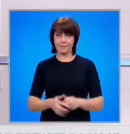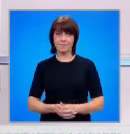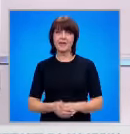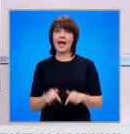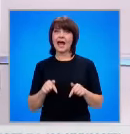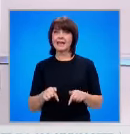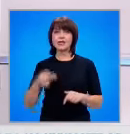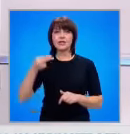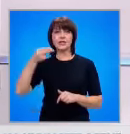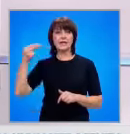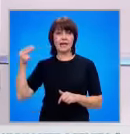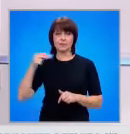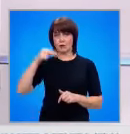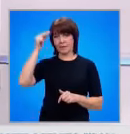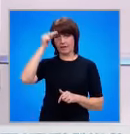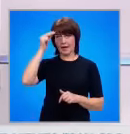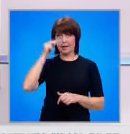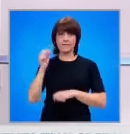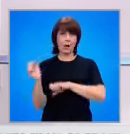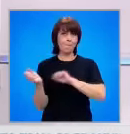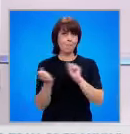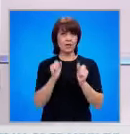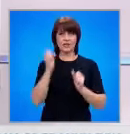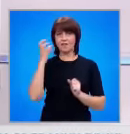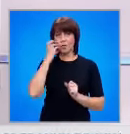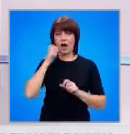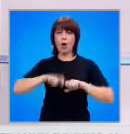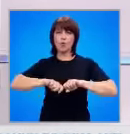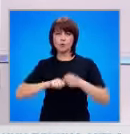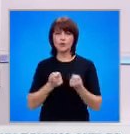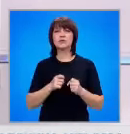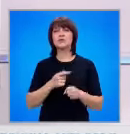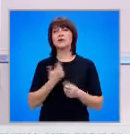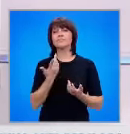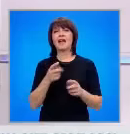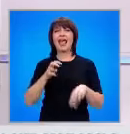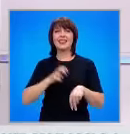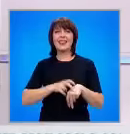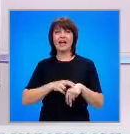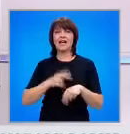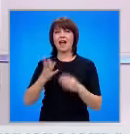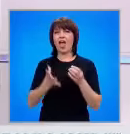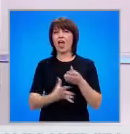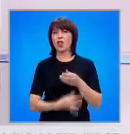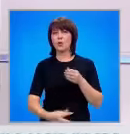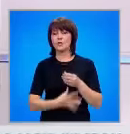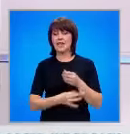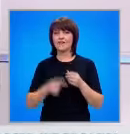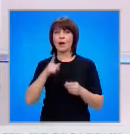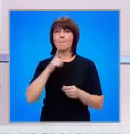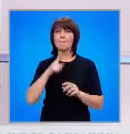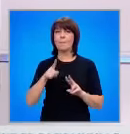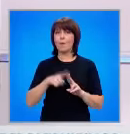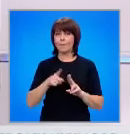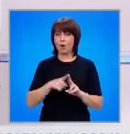И към днешните теми от нашата страна. Бурята в Бургаско унищожи стотици декари лозя край Поморие. Загубите за земеделците са